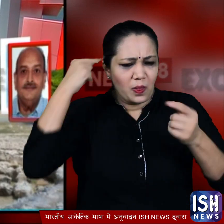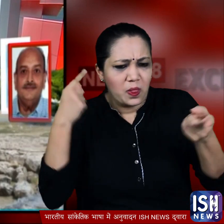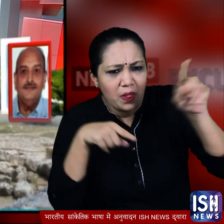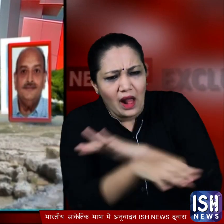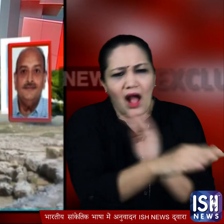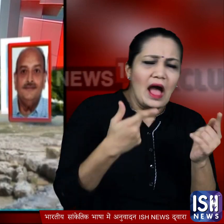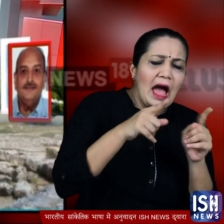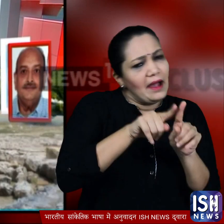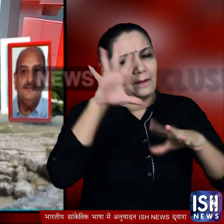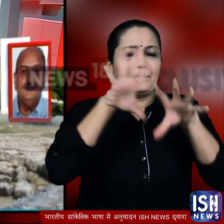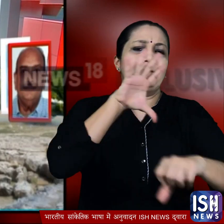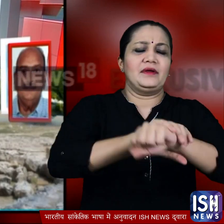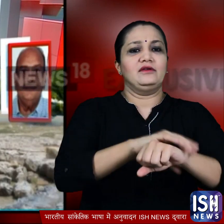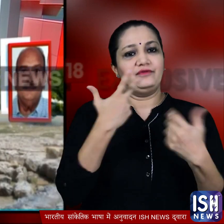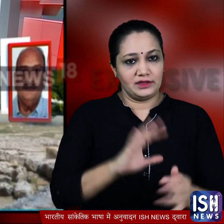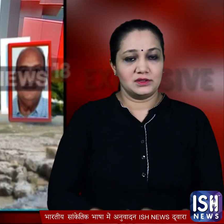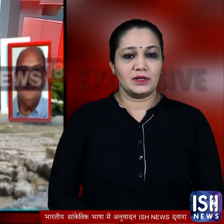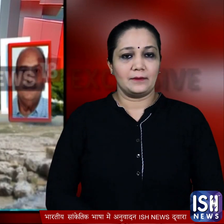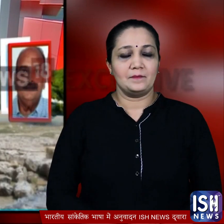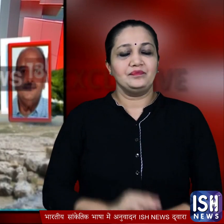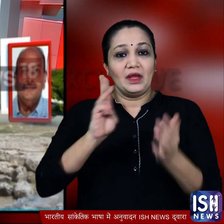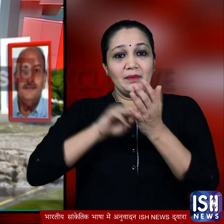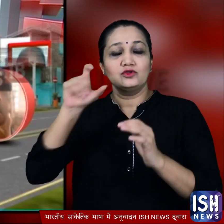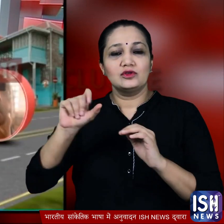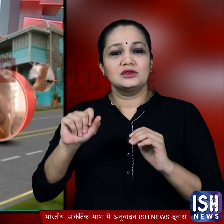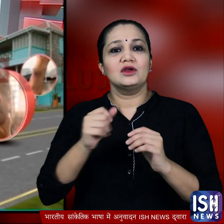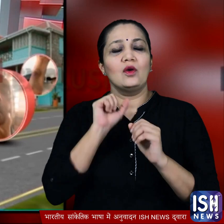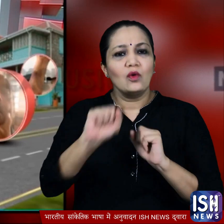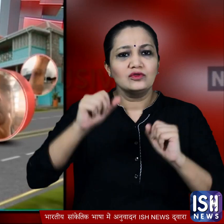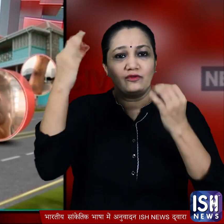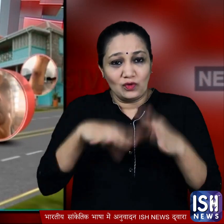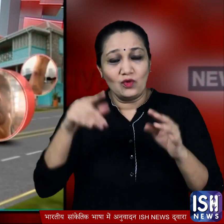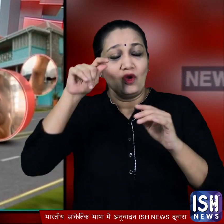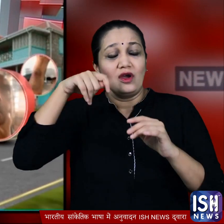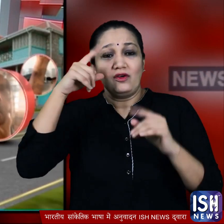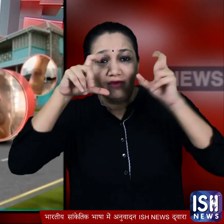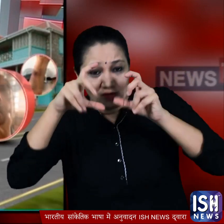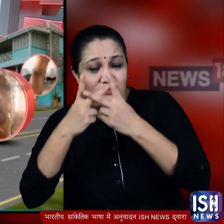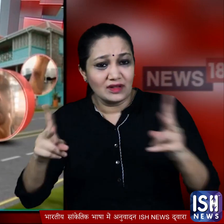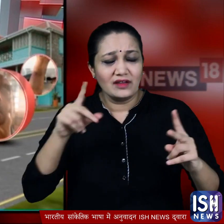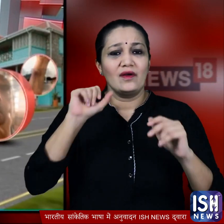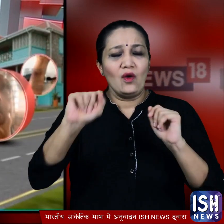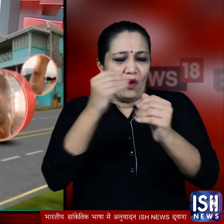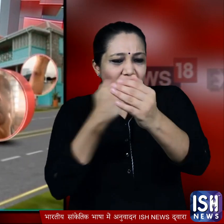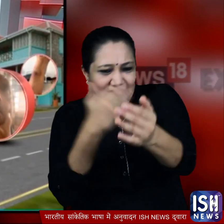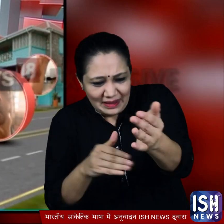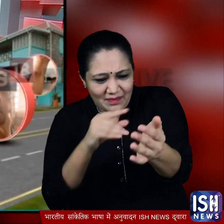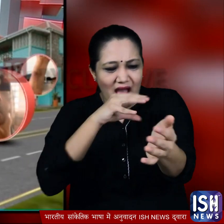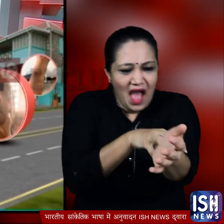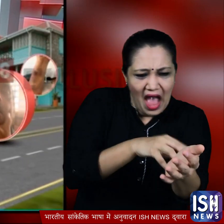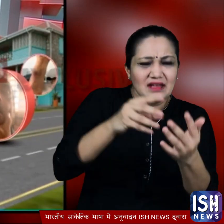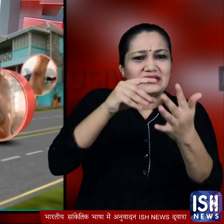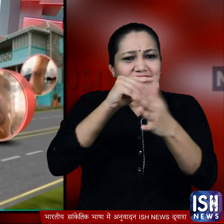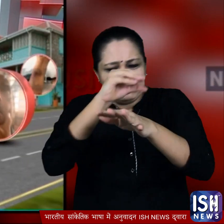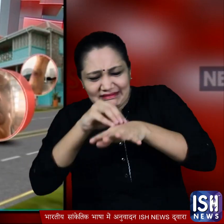रूप से देश में दाखिल होने के आरोप में गिरफ्तार कर लिया था। मेहुल चोकसी की कुछ नई तस्वीरें भी सामने आई हैं जिनमें वो अपनी चोट दिखाते हुए नजर आ रहे हैं।